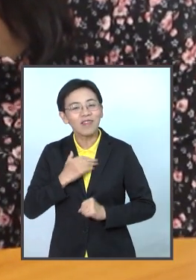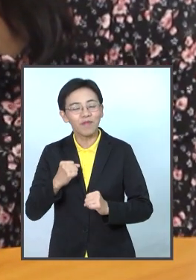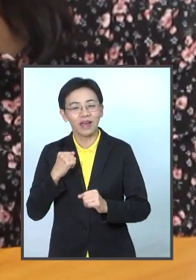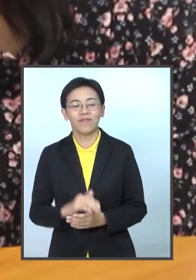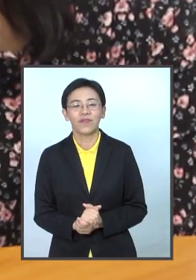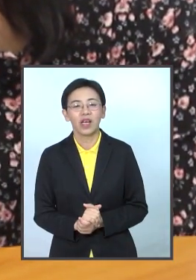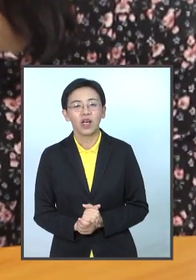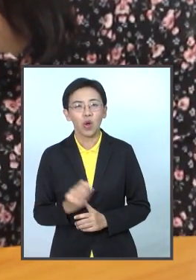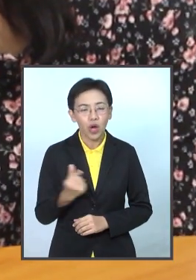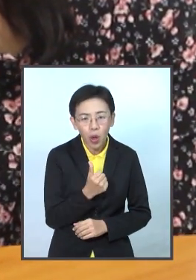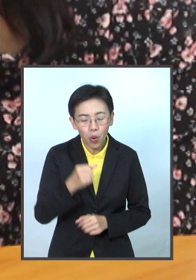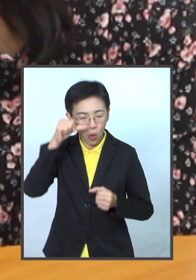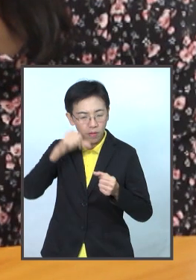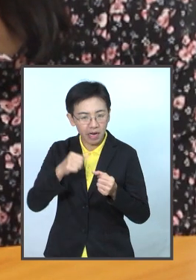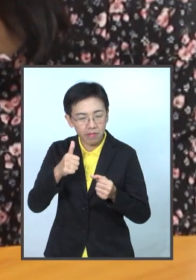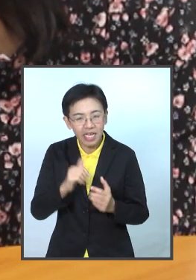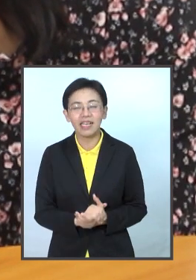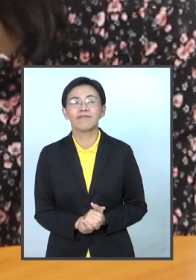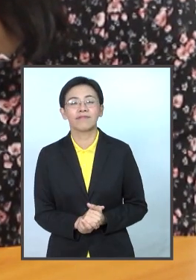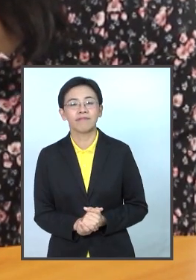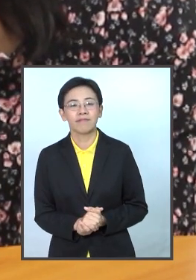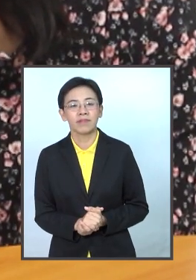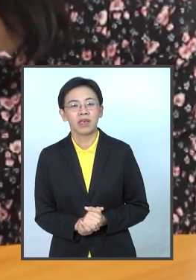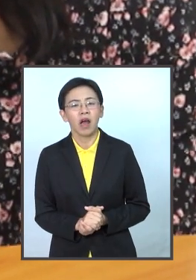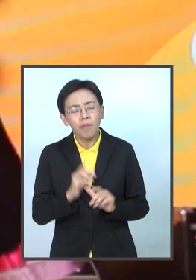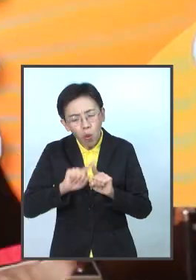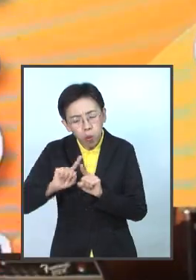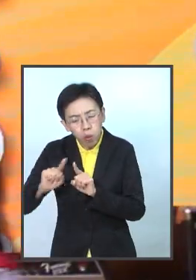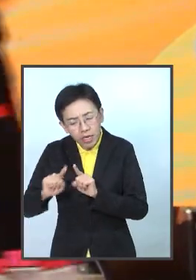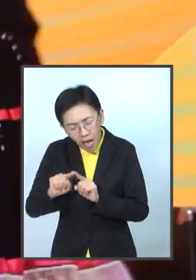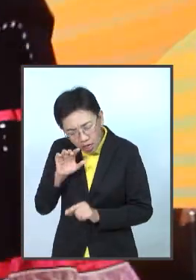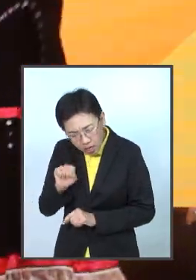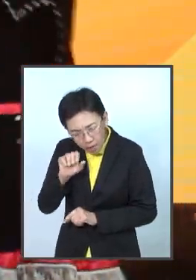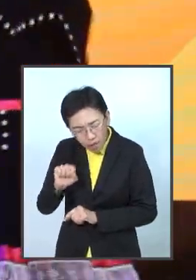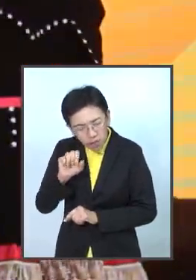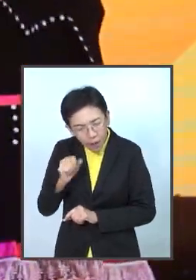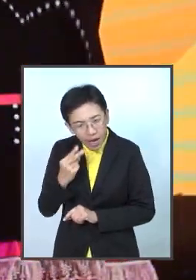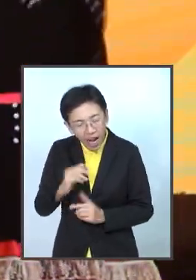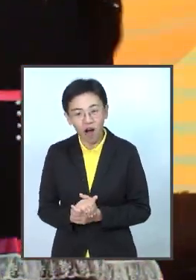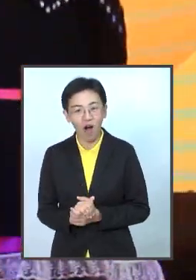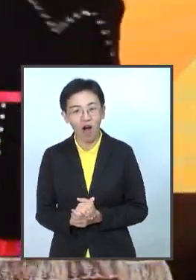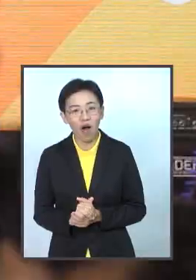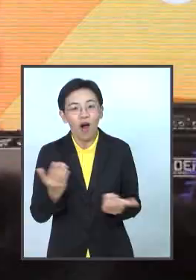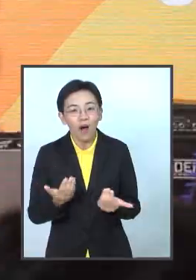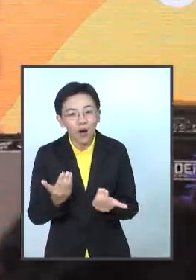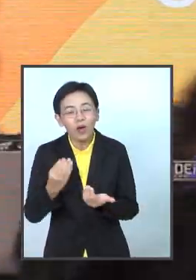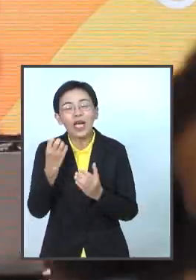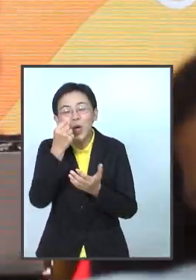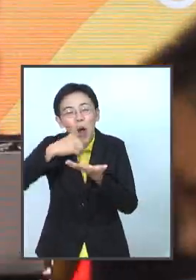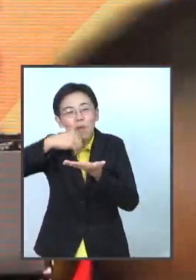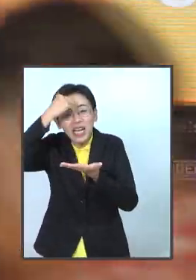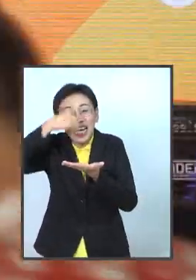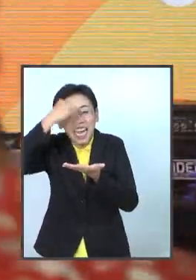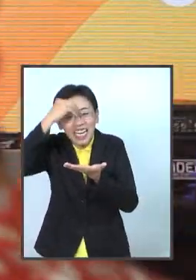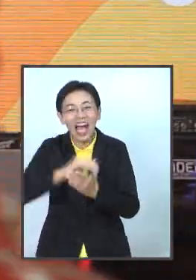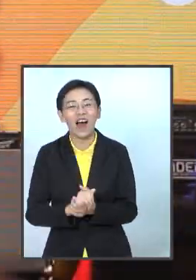เขามีความว่องไวมีความจำแล้วก็หลายๆอย่างก็เลยพอไปเห็นมายากลนั้นลองไปเรียนมายากลดูไหมอะไร